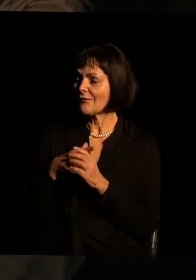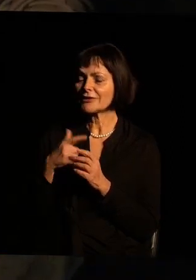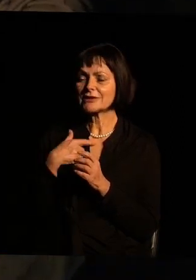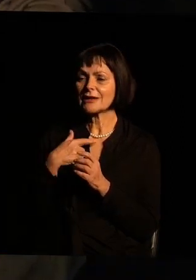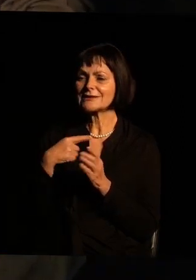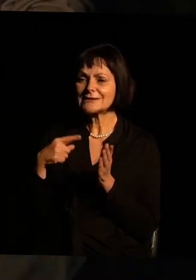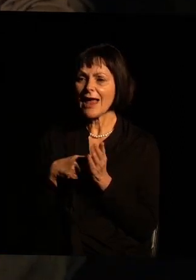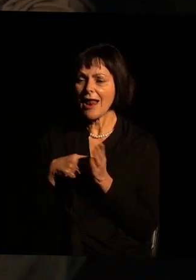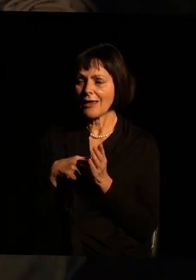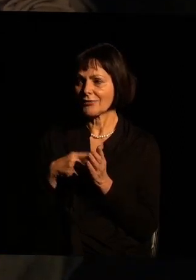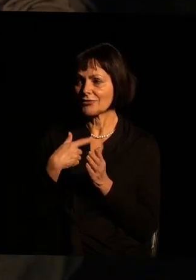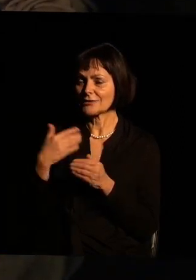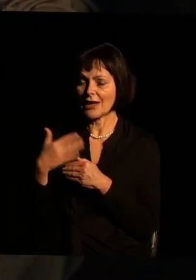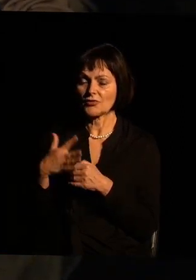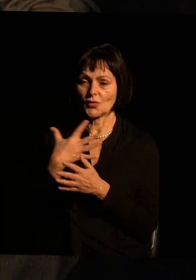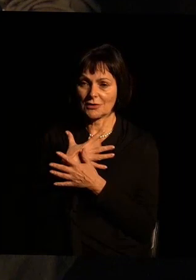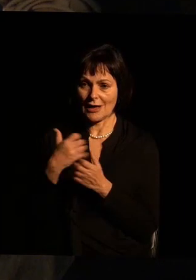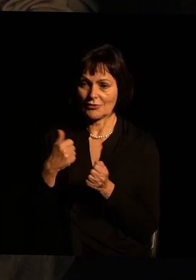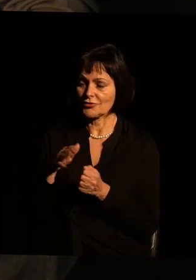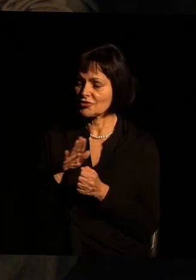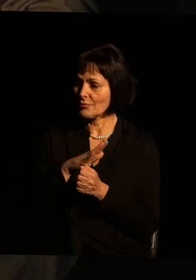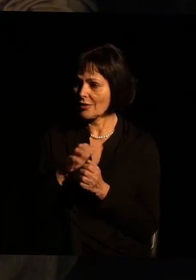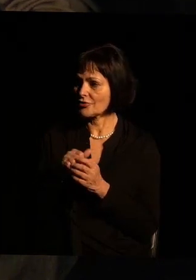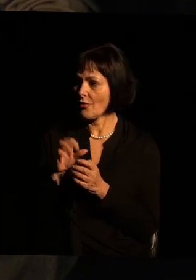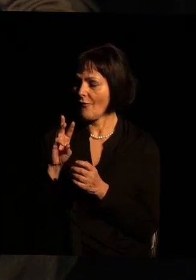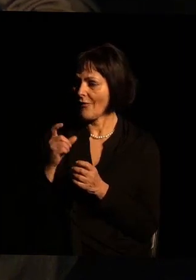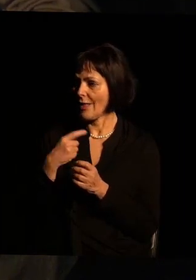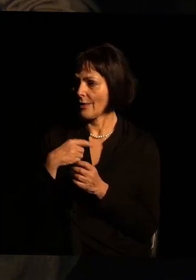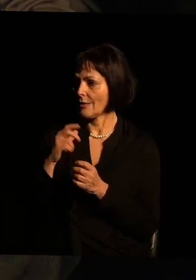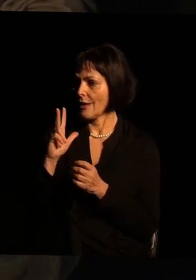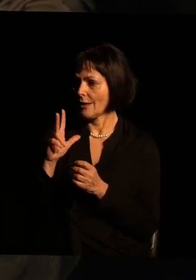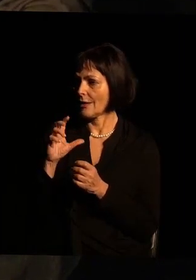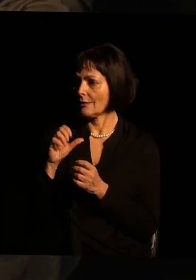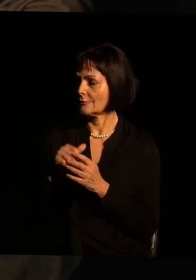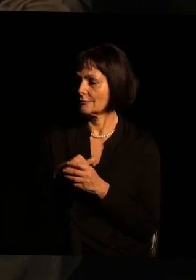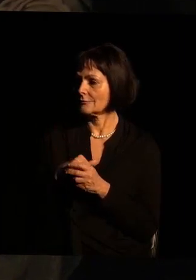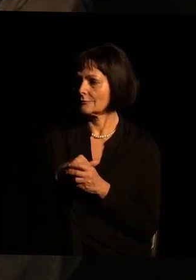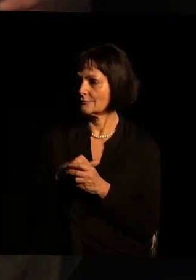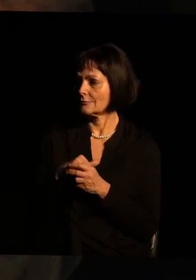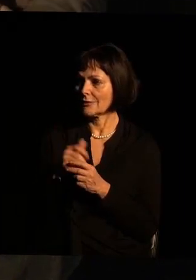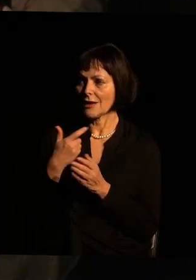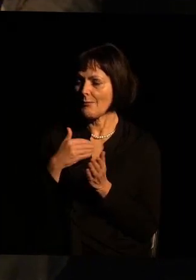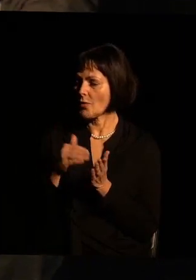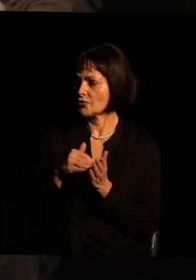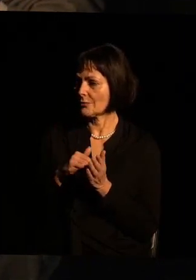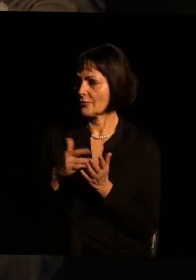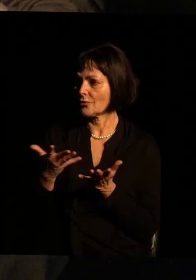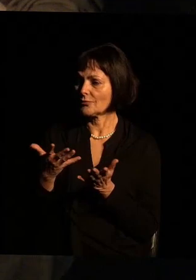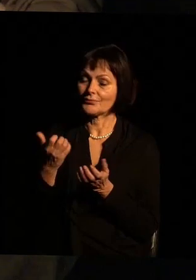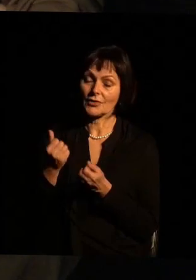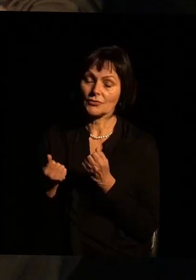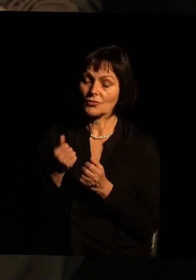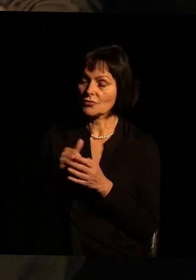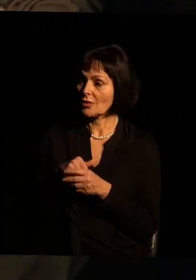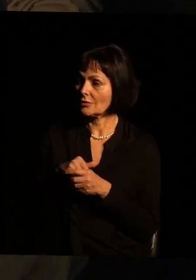ekstremalnych celów, no i zakończyło się tragicznie, no, śmiercią Wandy na Kanchenjunze, chyba niepotrzebną, no ale